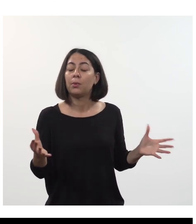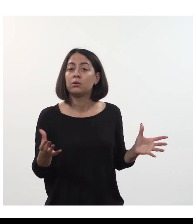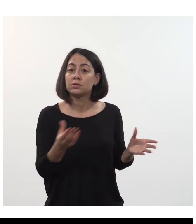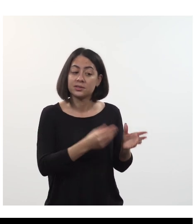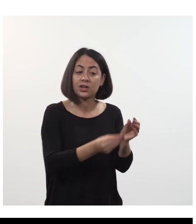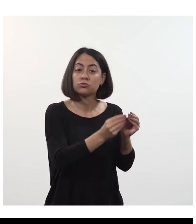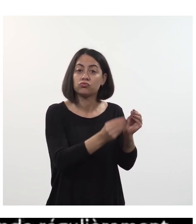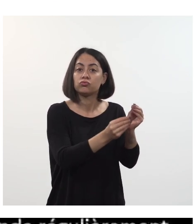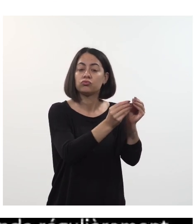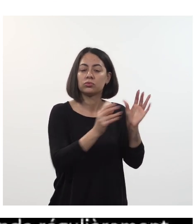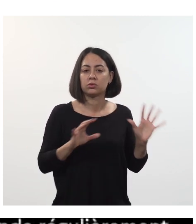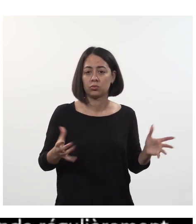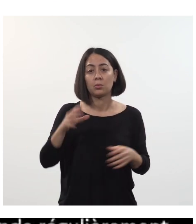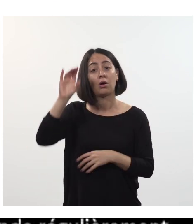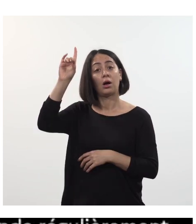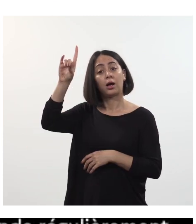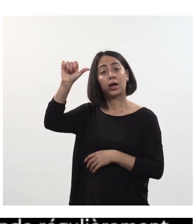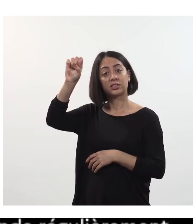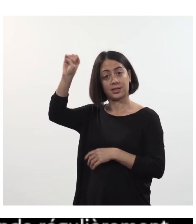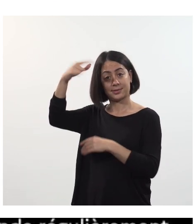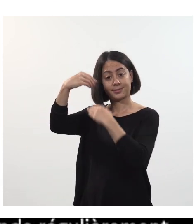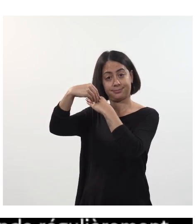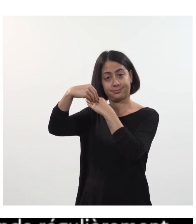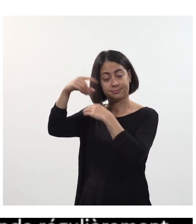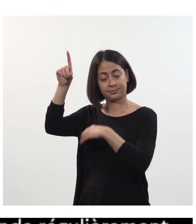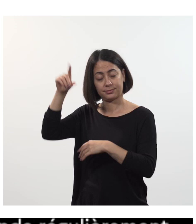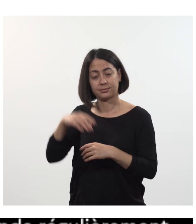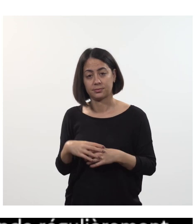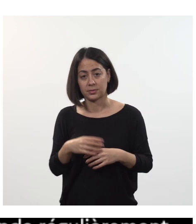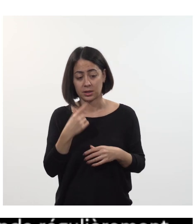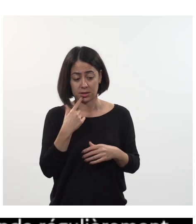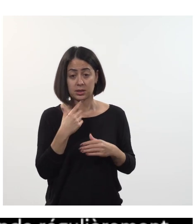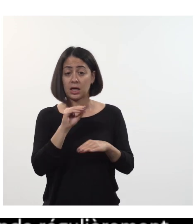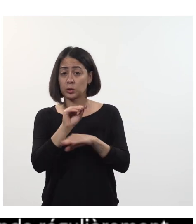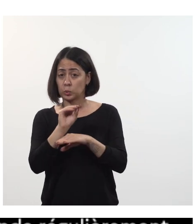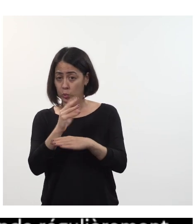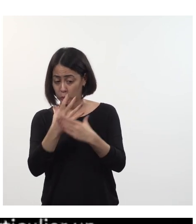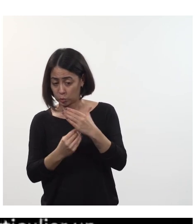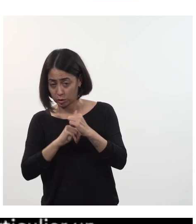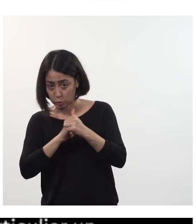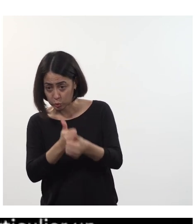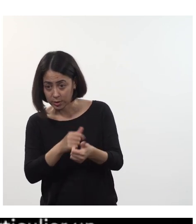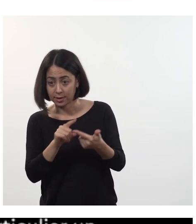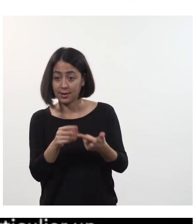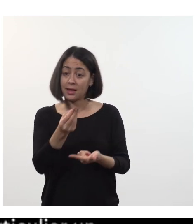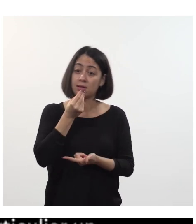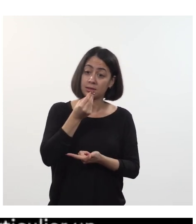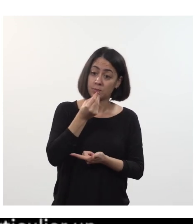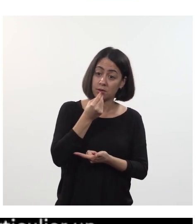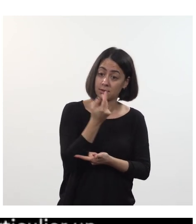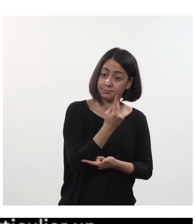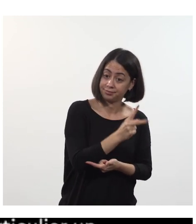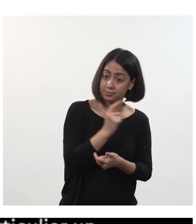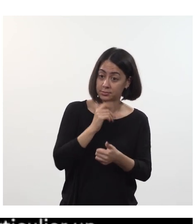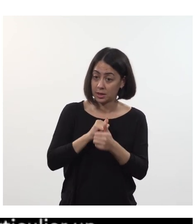correspond aux recommandations de l'HAS, donc en fonction de la dénutrition et en fonction des apports alimentaires, ça vous